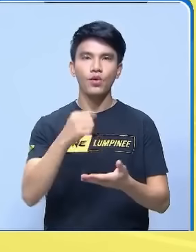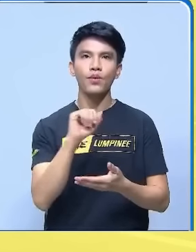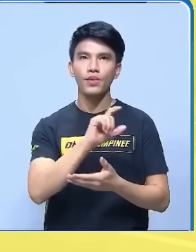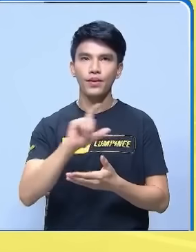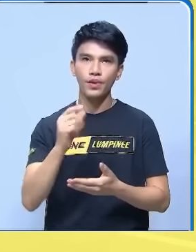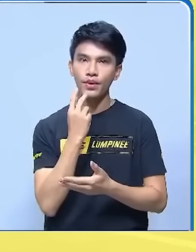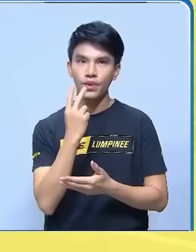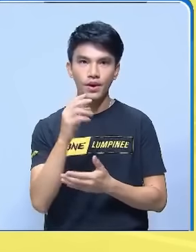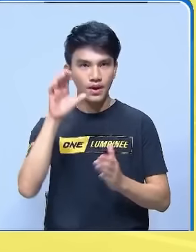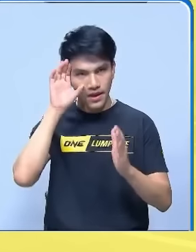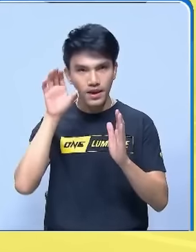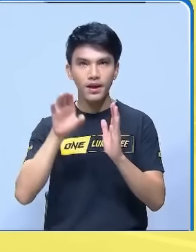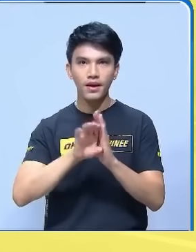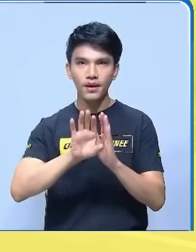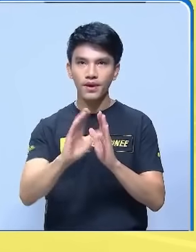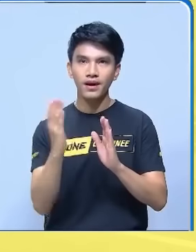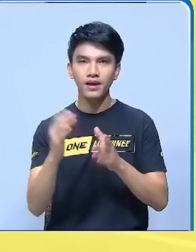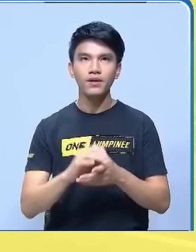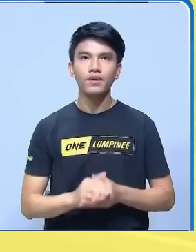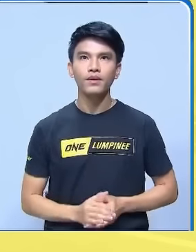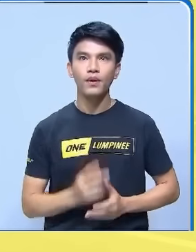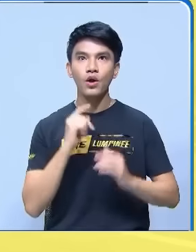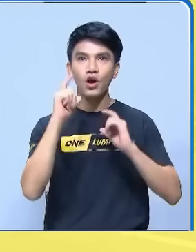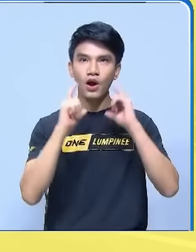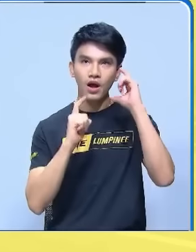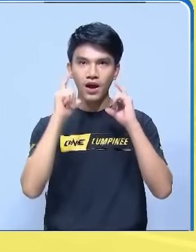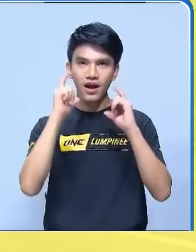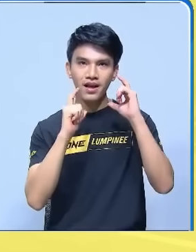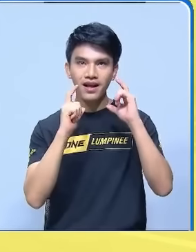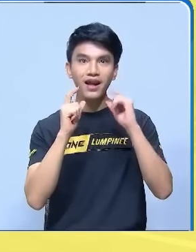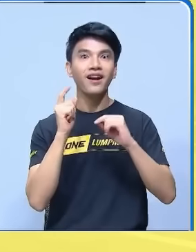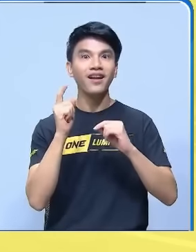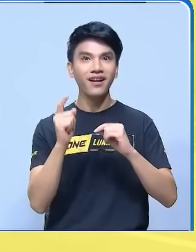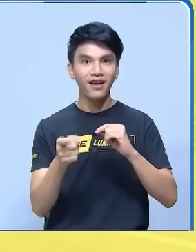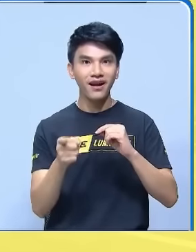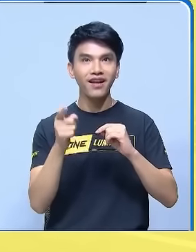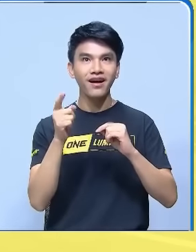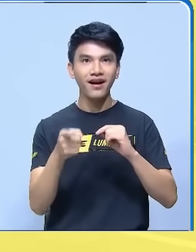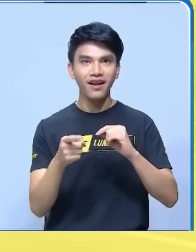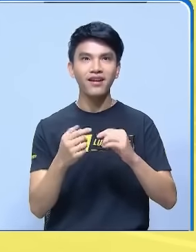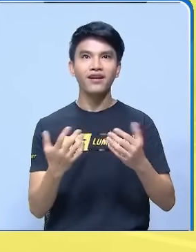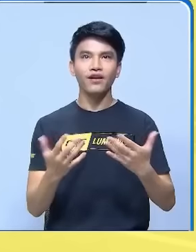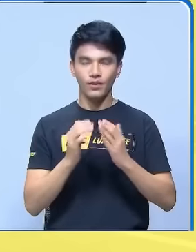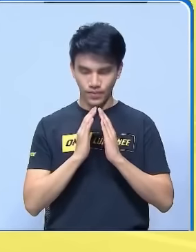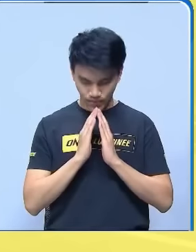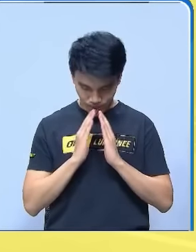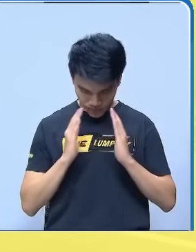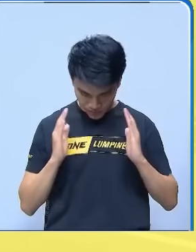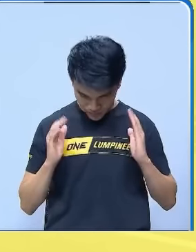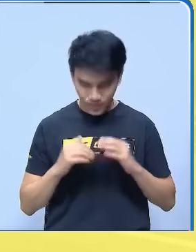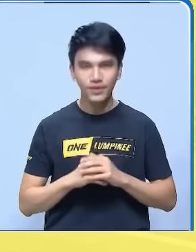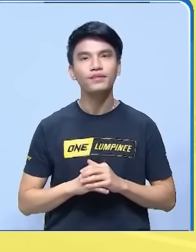ซองเนี่ยจะเป็นรูปลิลลี่เหงียนเลยนะ ค่ะ ดูสีหน้าเธอคือแบบจริงเหรอเนี่ยก็ยังแบบอุ๊ยขอบคุณค่ะน